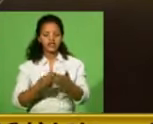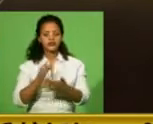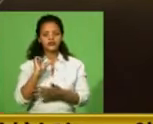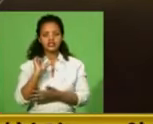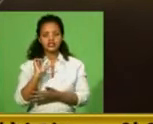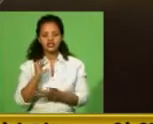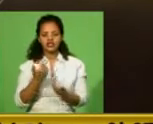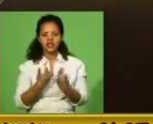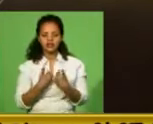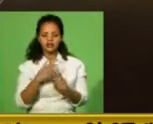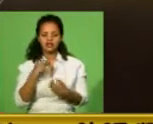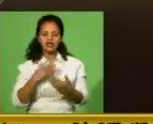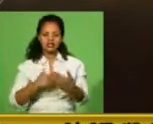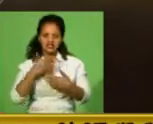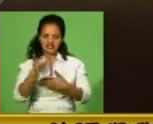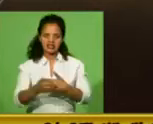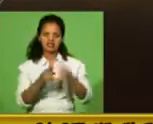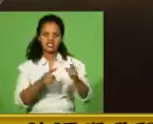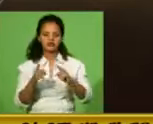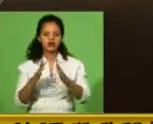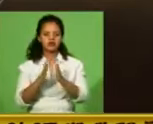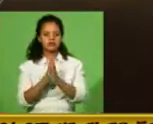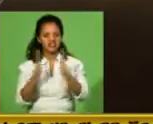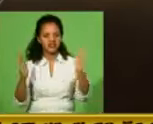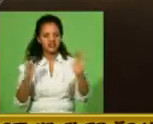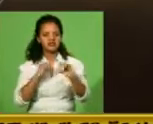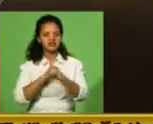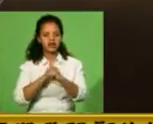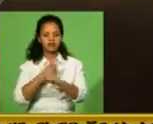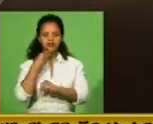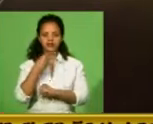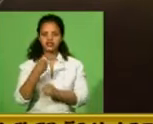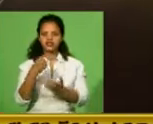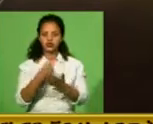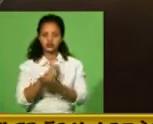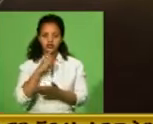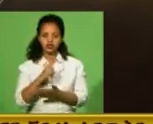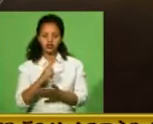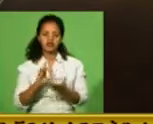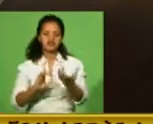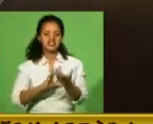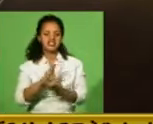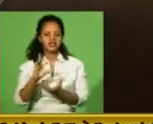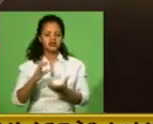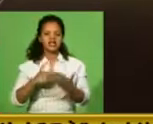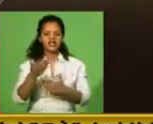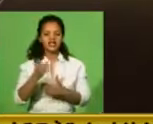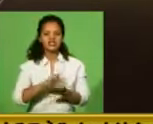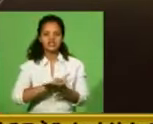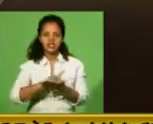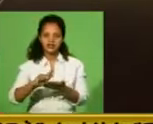ውስንነት ያለበትና ቀጣይ ደግሞ በስፋት ቢሰራበት ብለን የወሰድነው ነው። እንደ ክልልም ቀጣይ ሳምንት